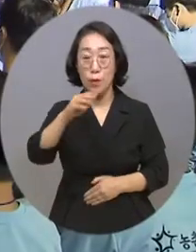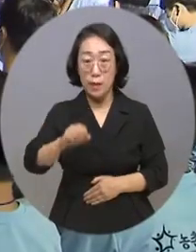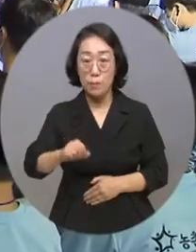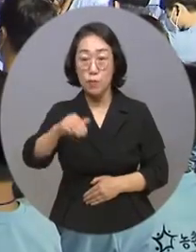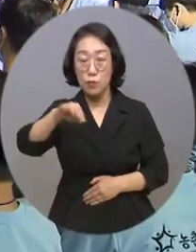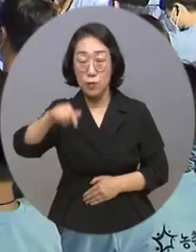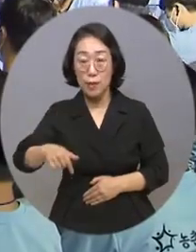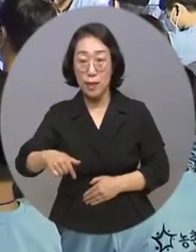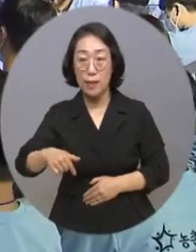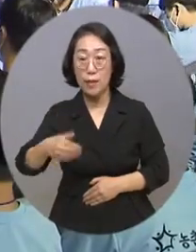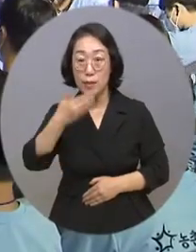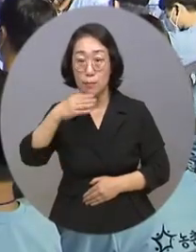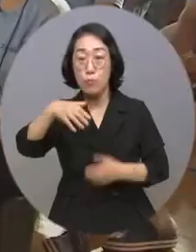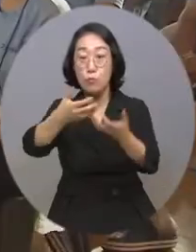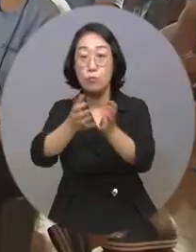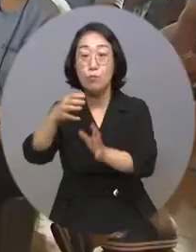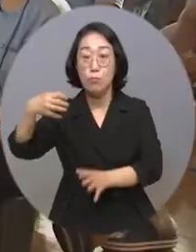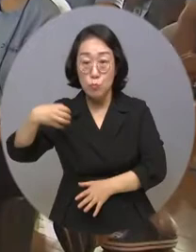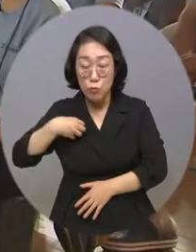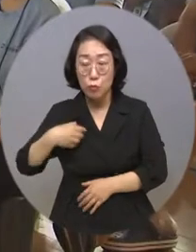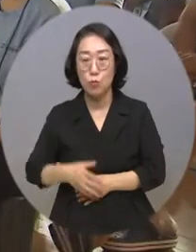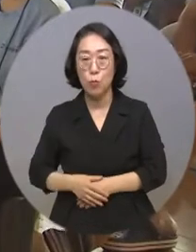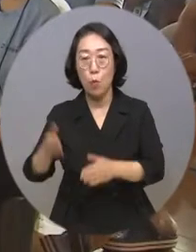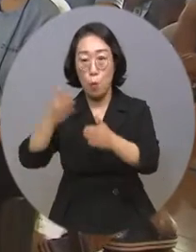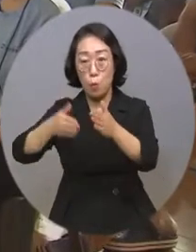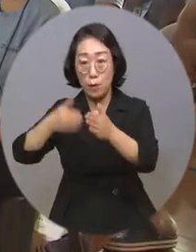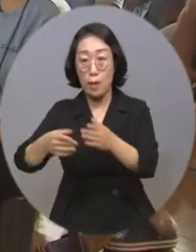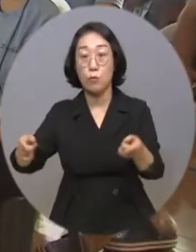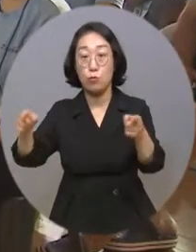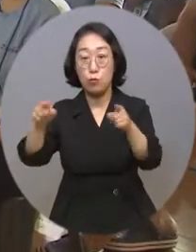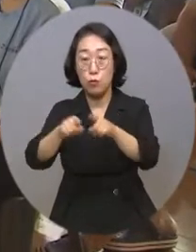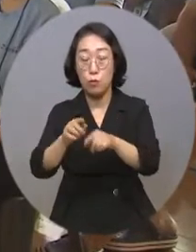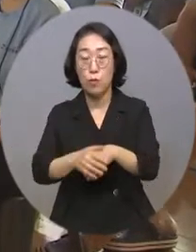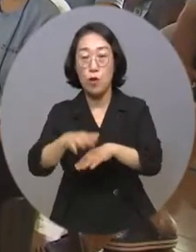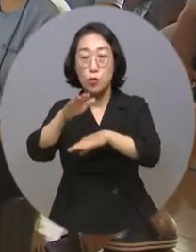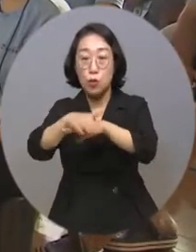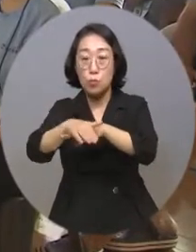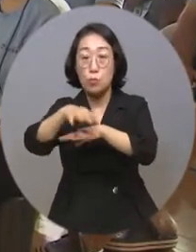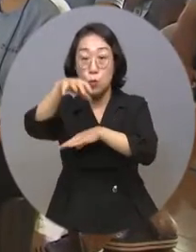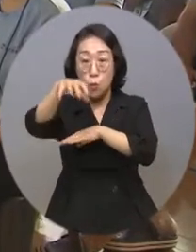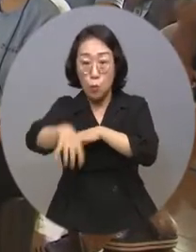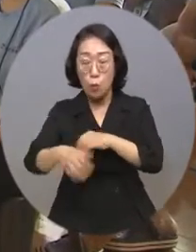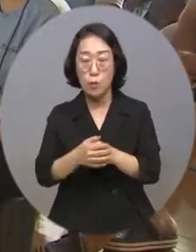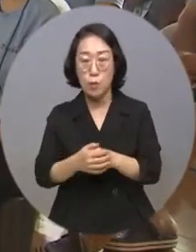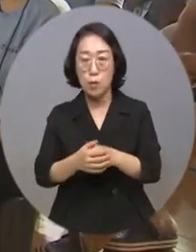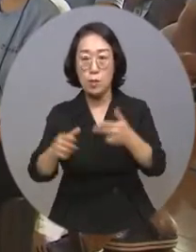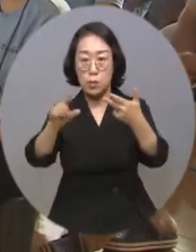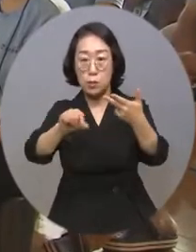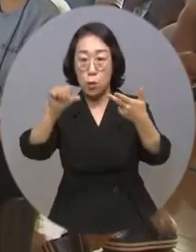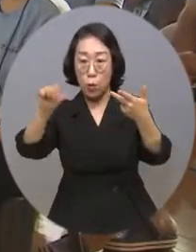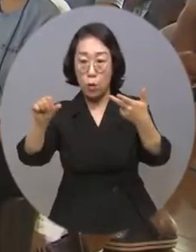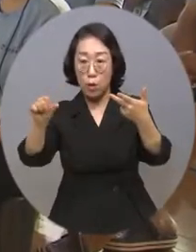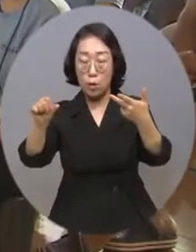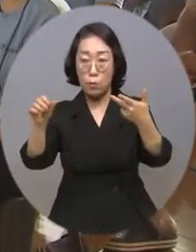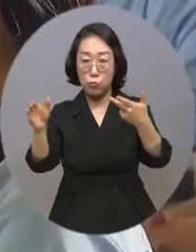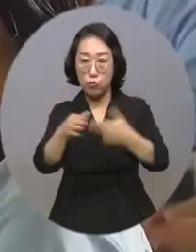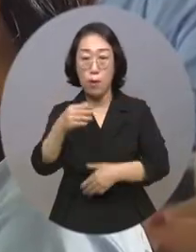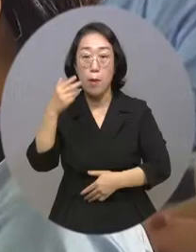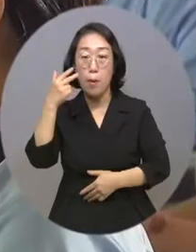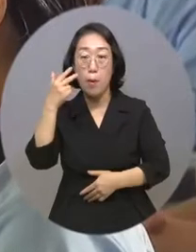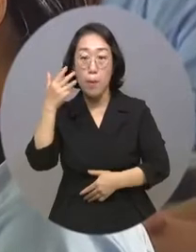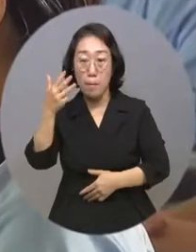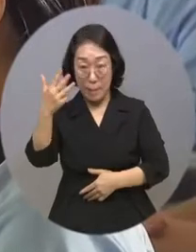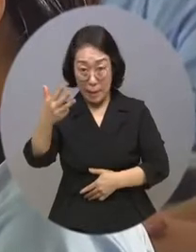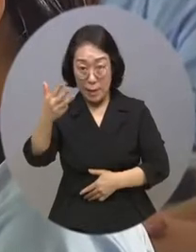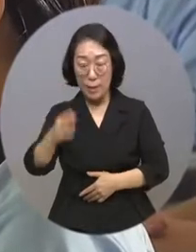농림축산식품부와 한국농어촌공사는 전북 남원시 인월면 농촌마을에서 지난 7월 5일부터 8일까지